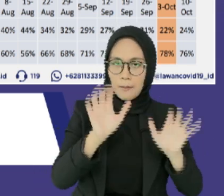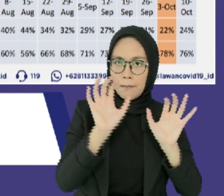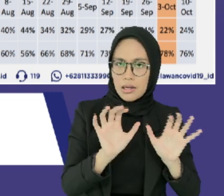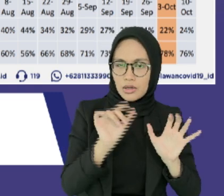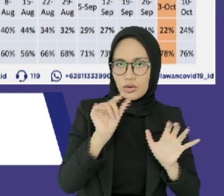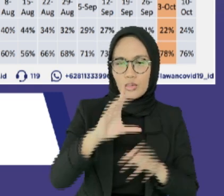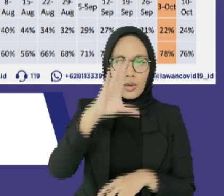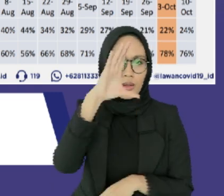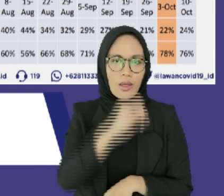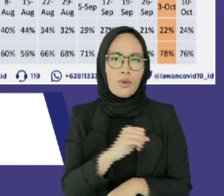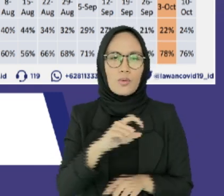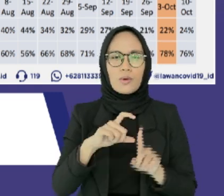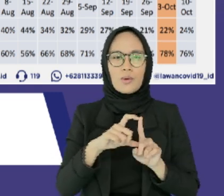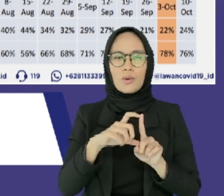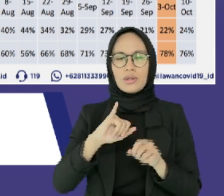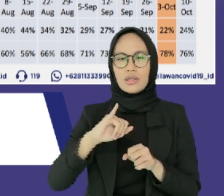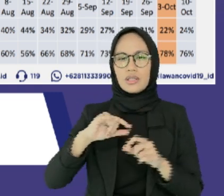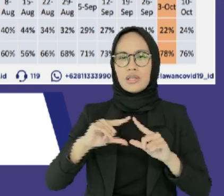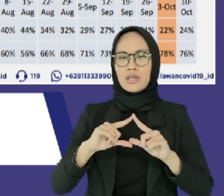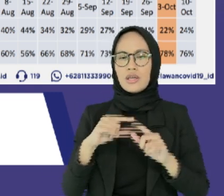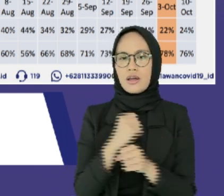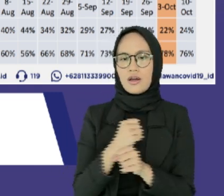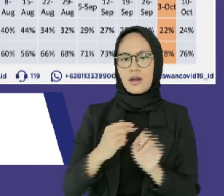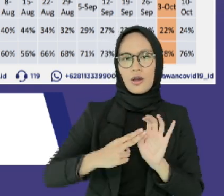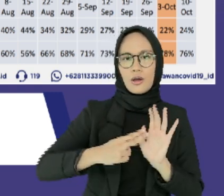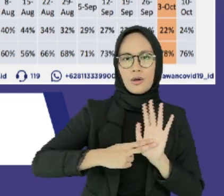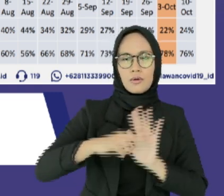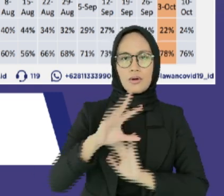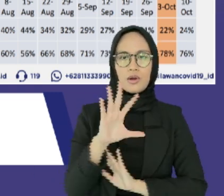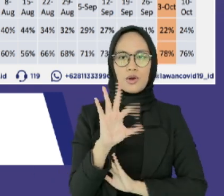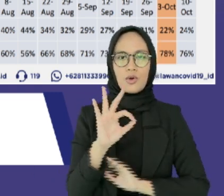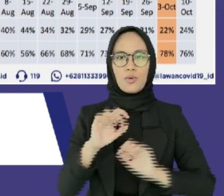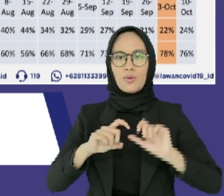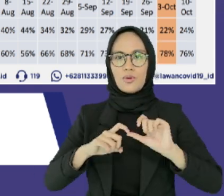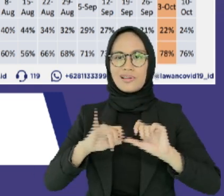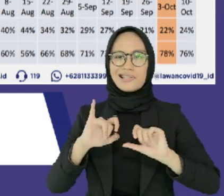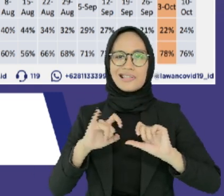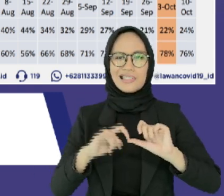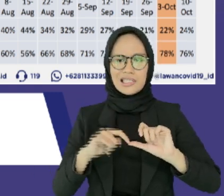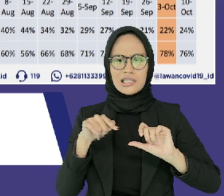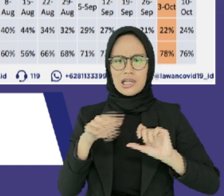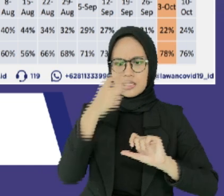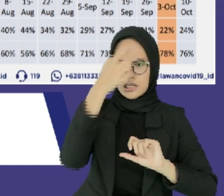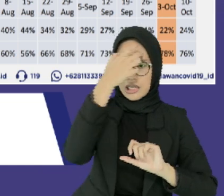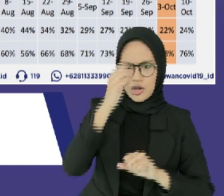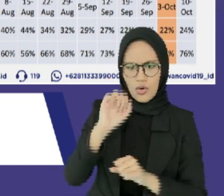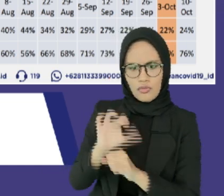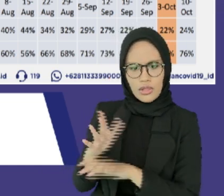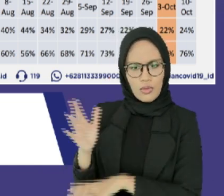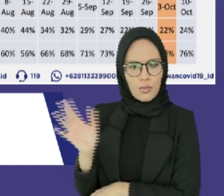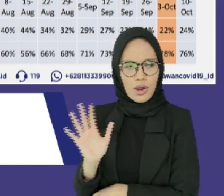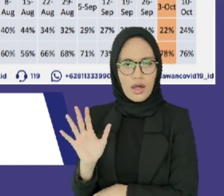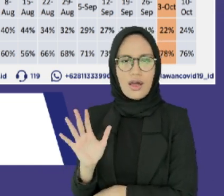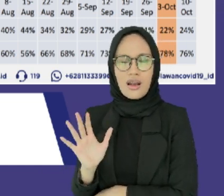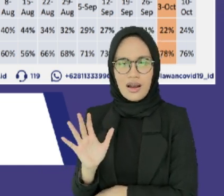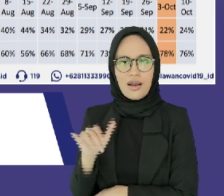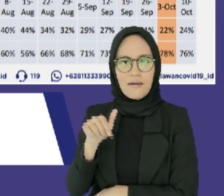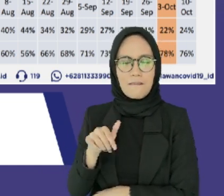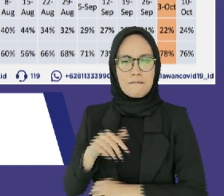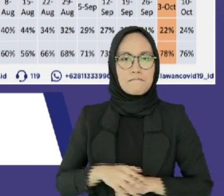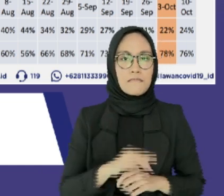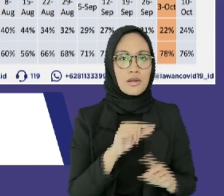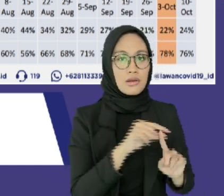diagnosis pada pasien coffee 19 orang bergejala maupun kontak rap gabungan PCR dan